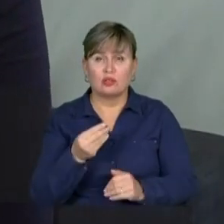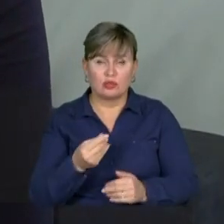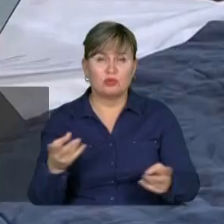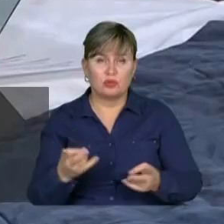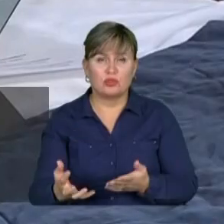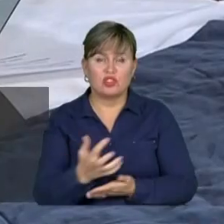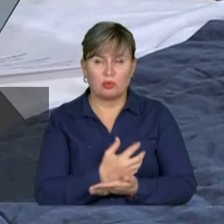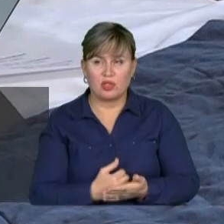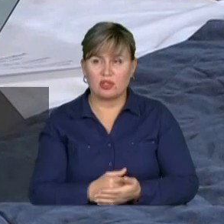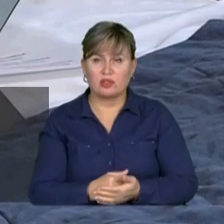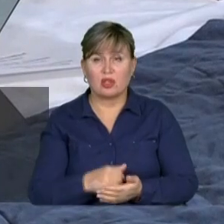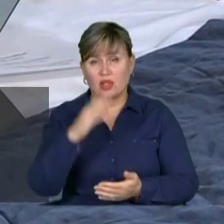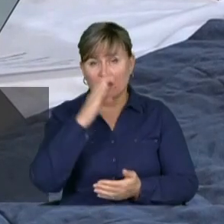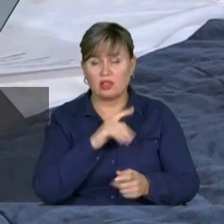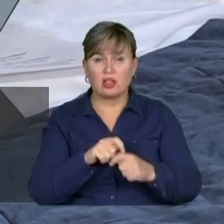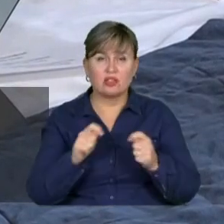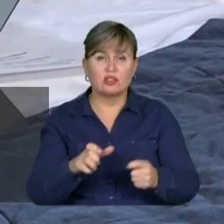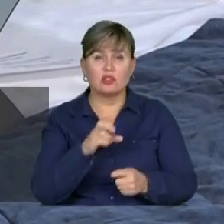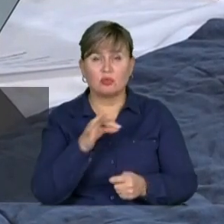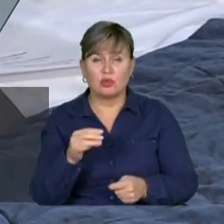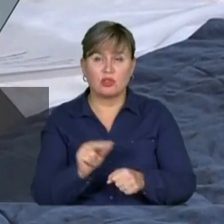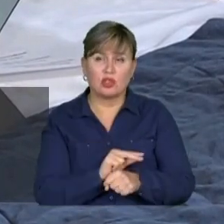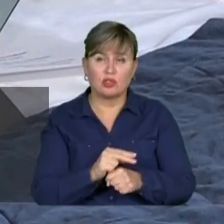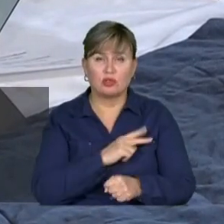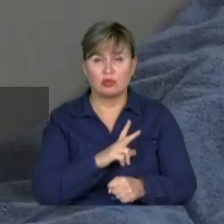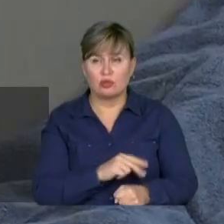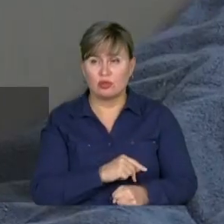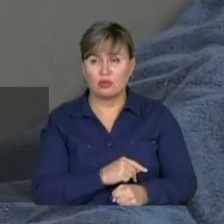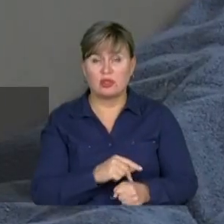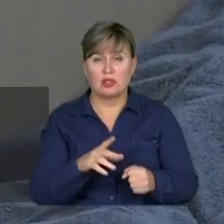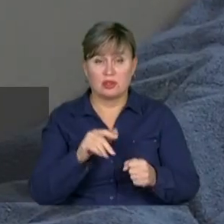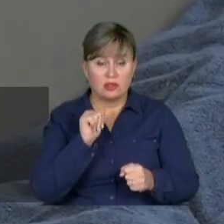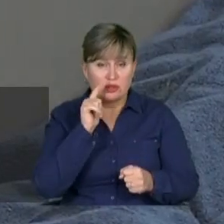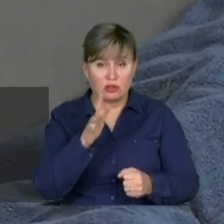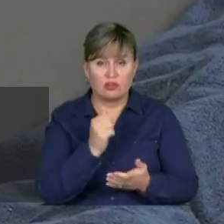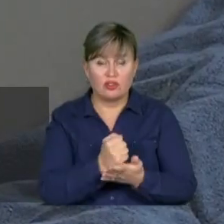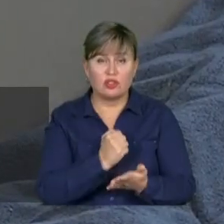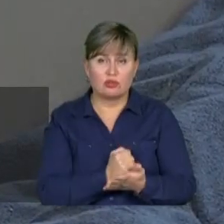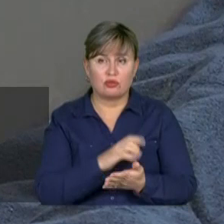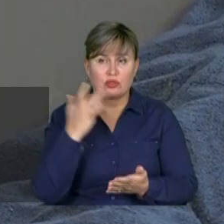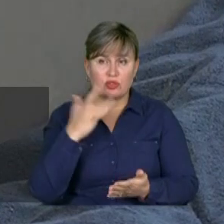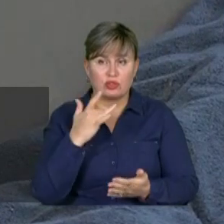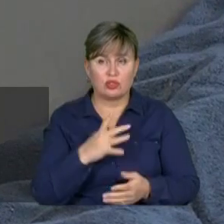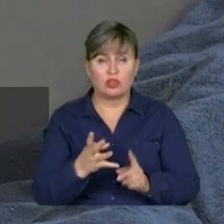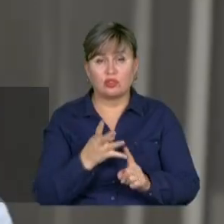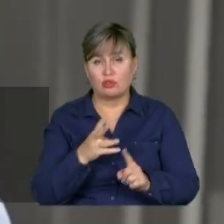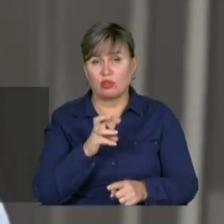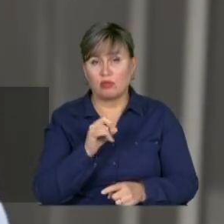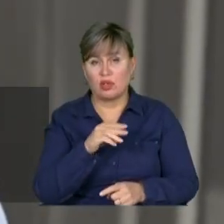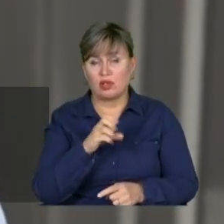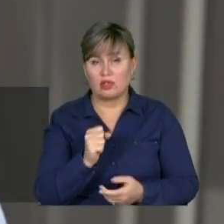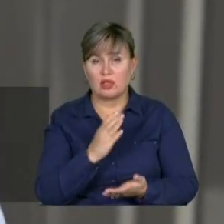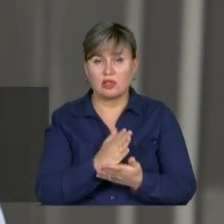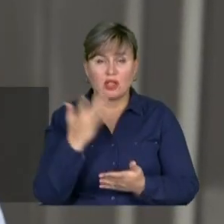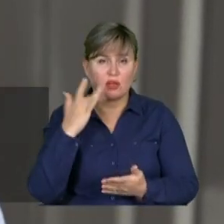будет собрать. Родители открыли сбор денег на лечение дочери. На днях семья должна получить визу в США. На 4 марта назначена встреча